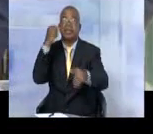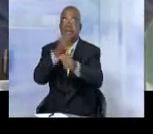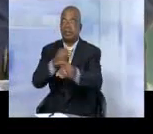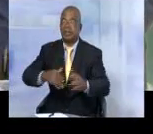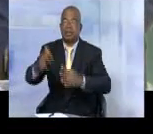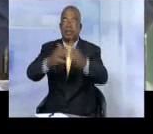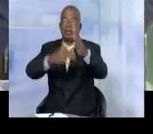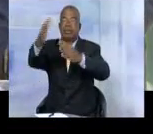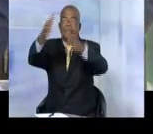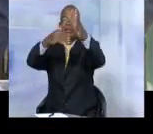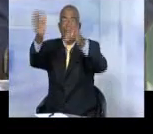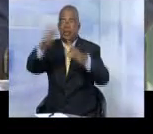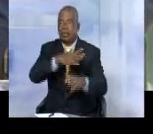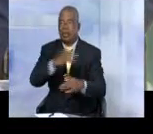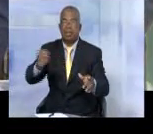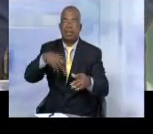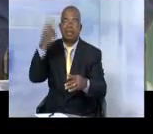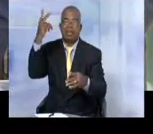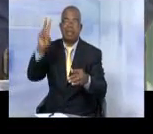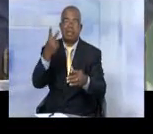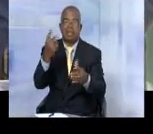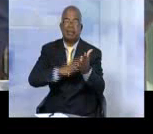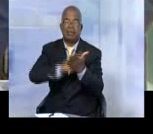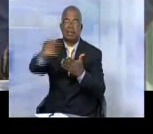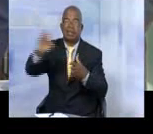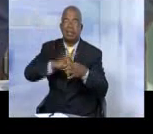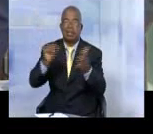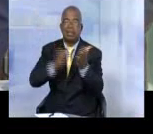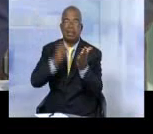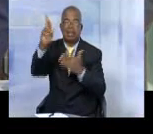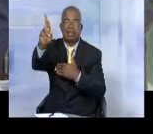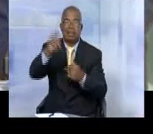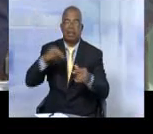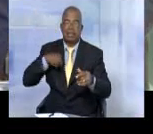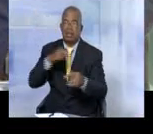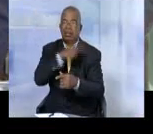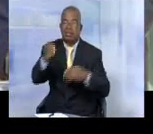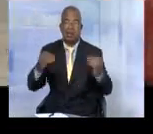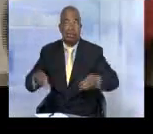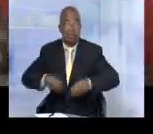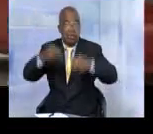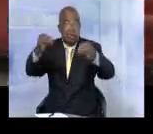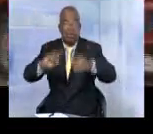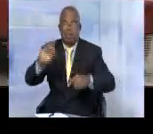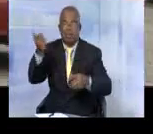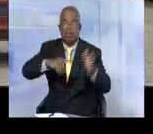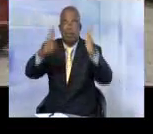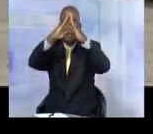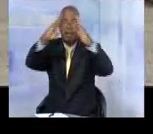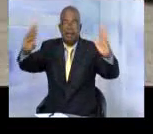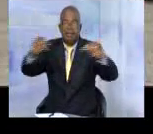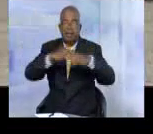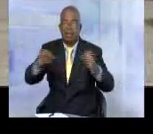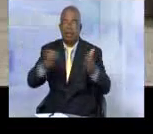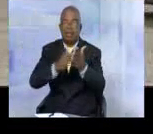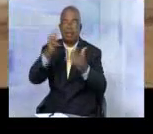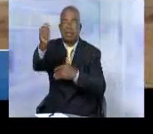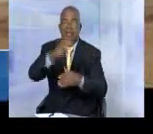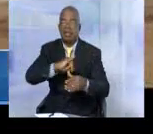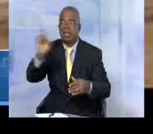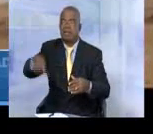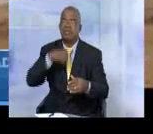logements démarrent la deuxième semaine de janvier et nous livrons les premiers logements au mois de juillet prochain. La Côte d'Ivoire est largement déficitaire